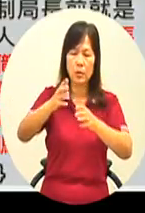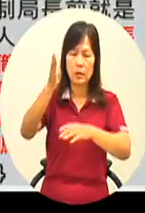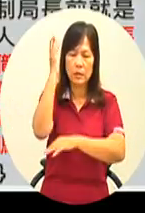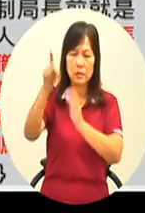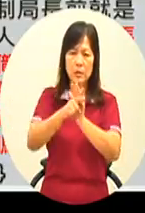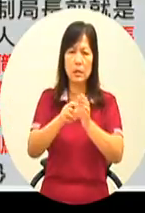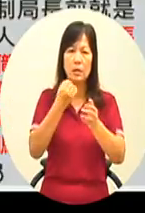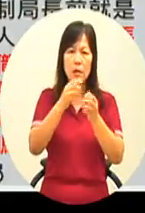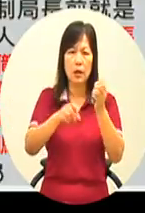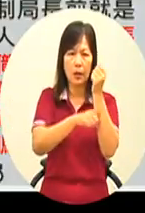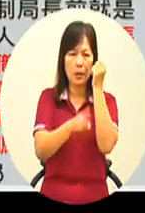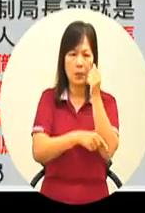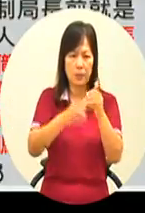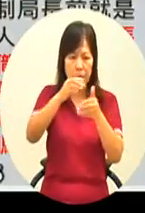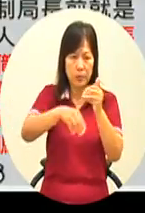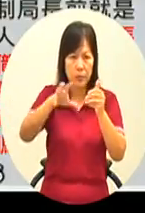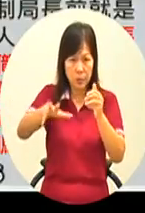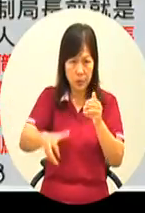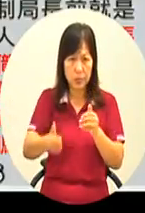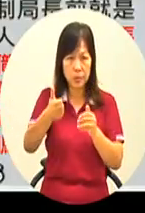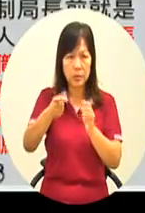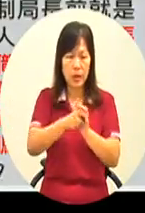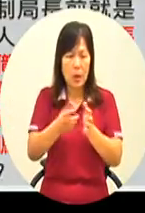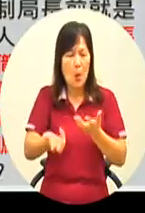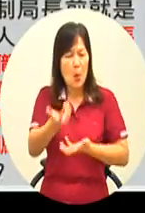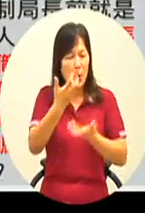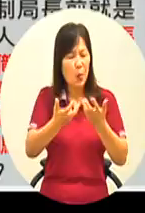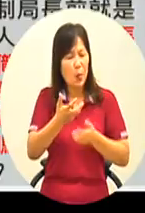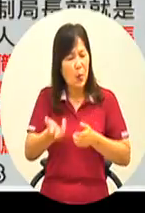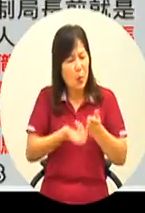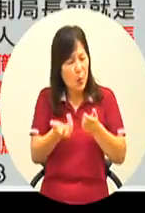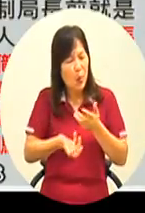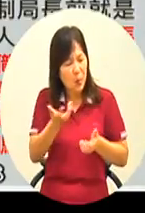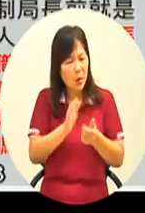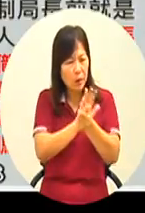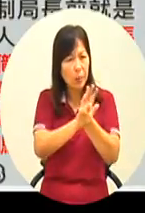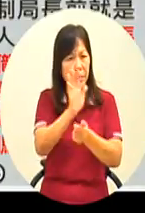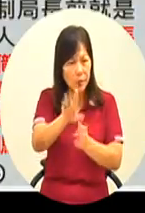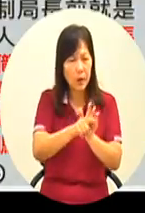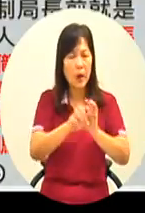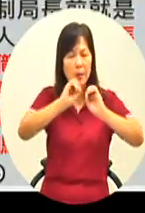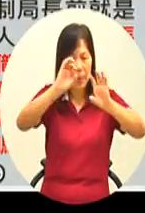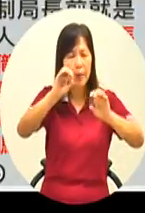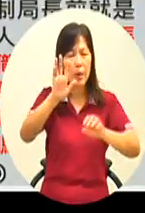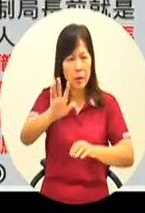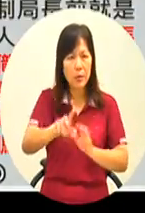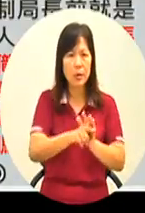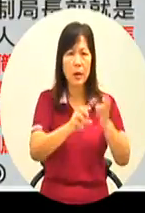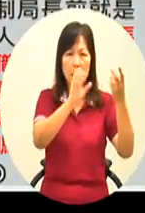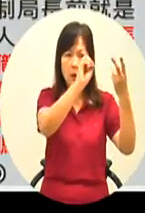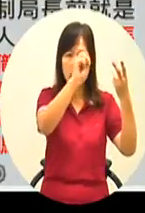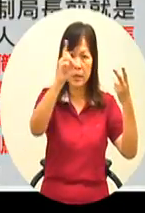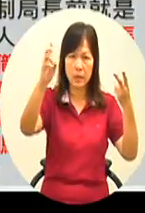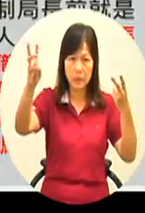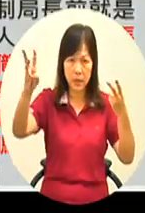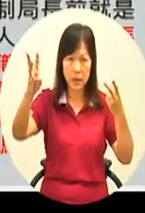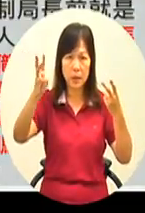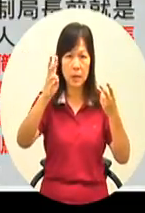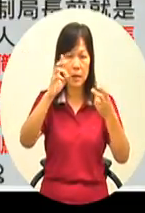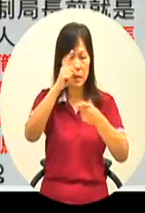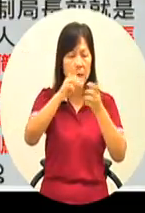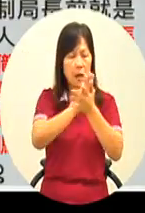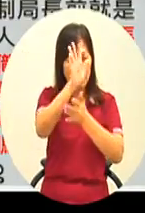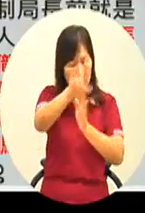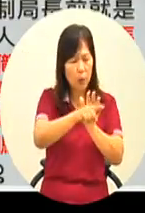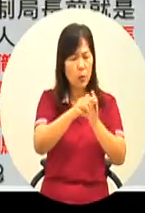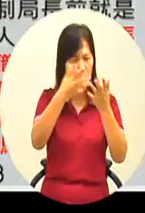用心为民服务，他拿来做广告用，他拿来做广告用。这个是在2013年之后，我相信很多